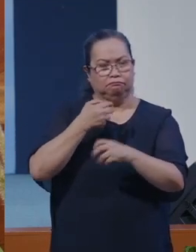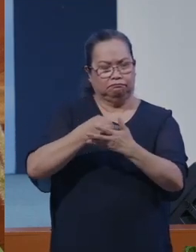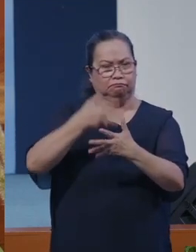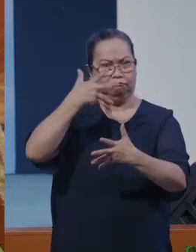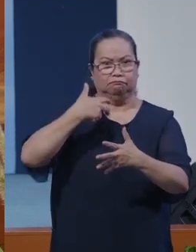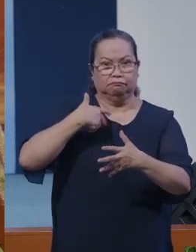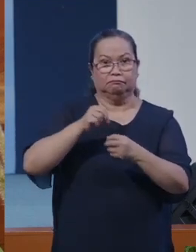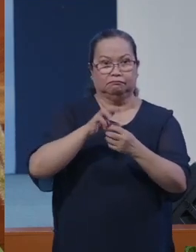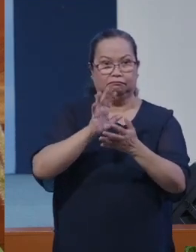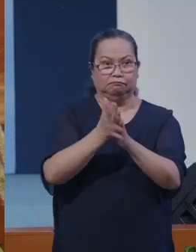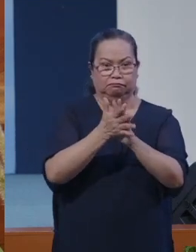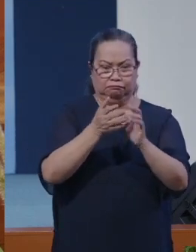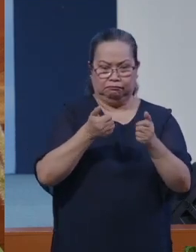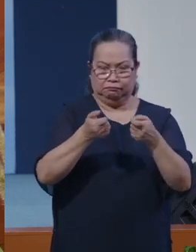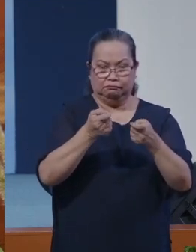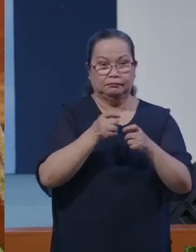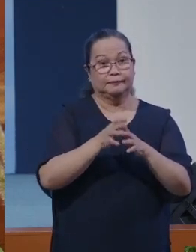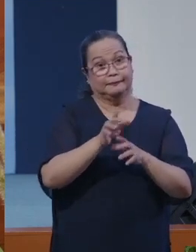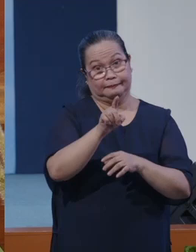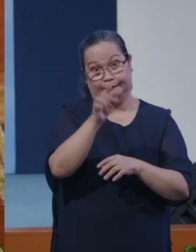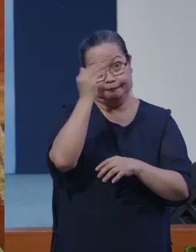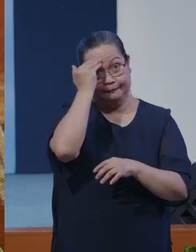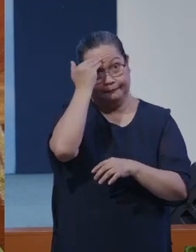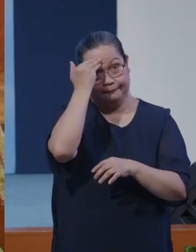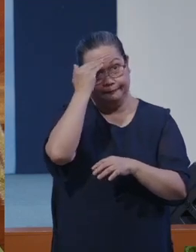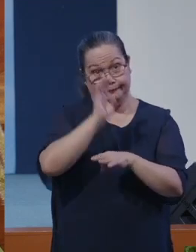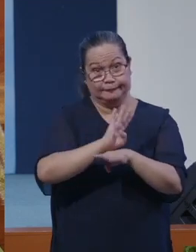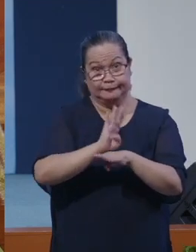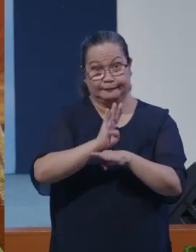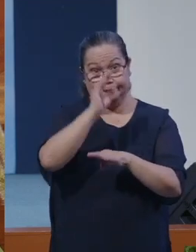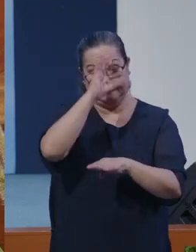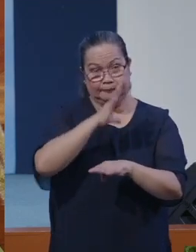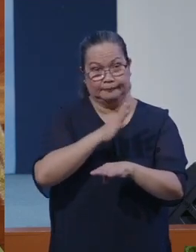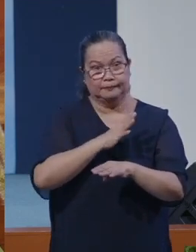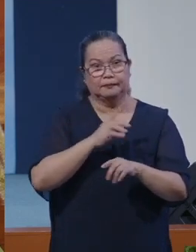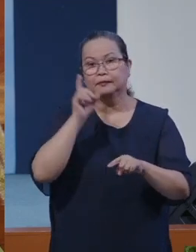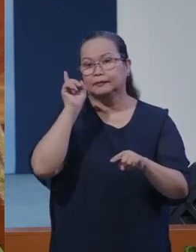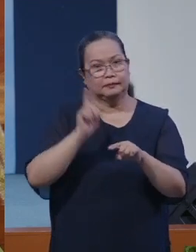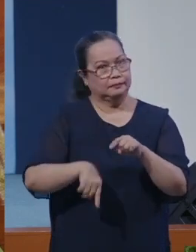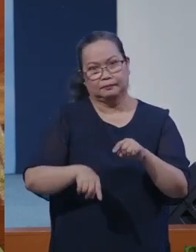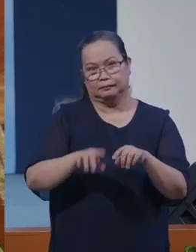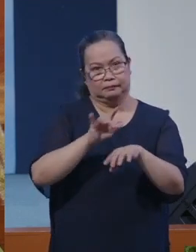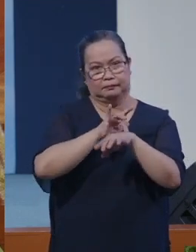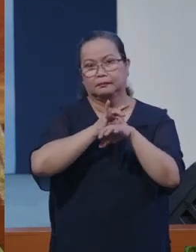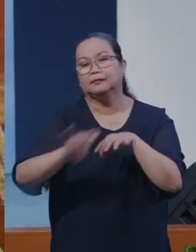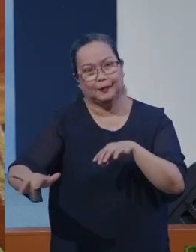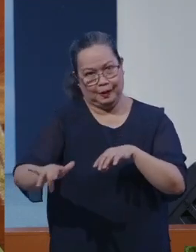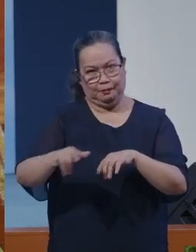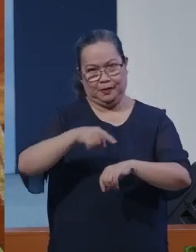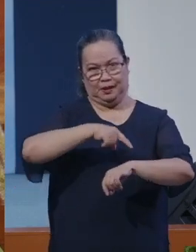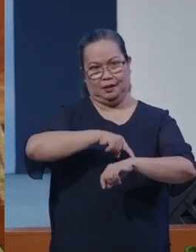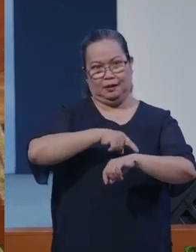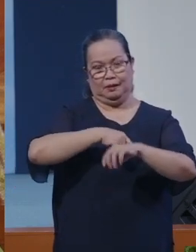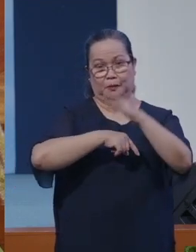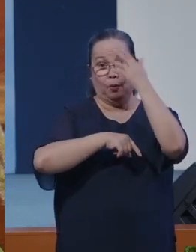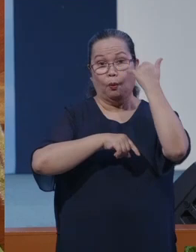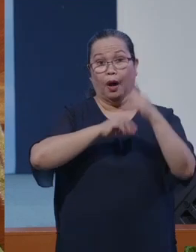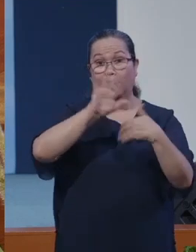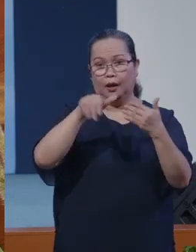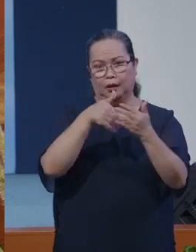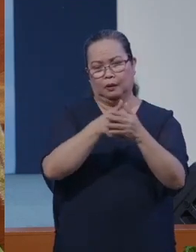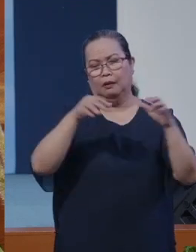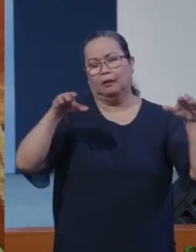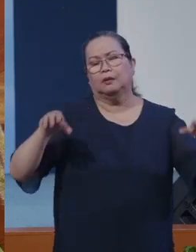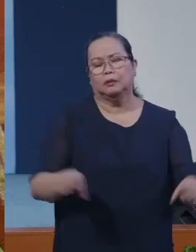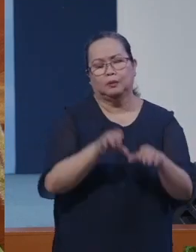hawak ko ang sarili kong oras. Alam niyo, pag nag-businessman kayo, wala na kayong oras. Kasi lahat gagawin